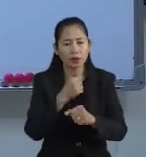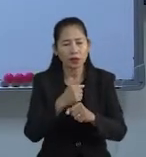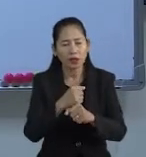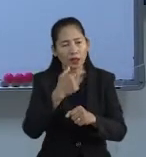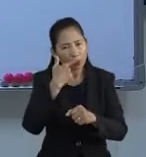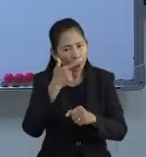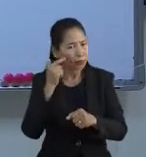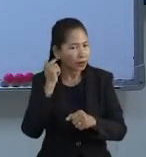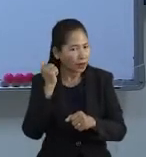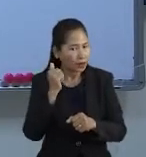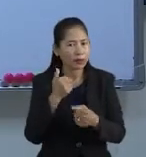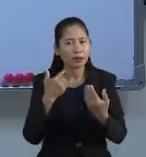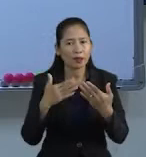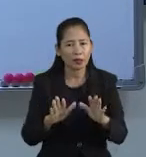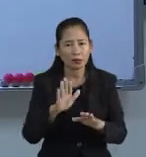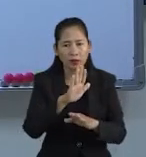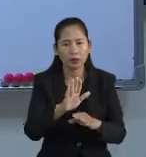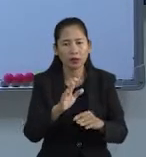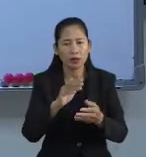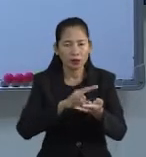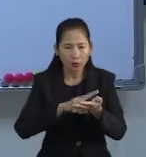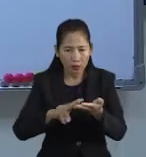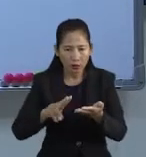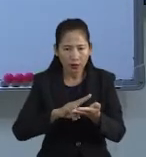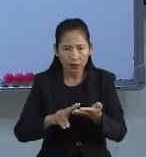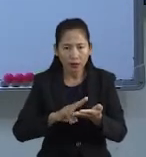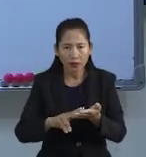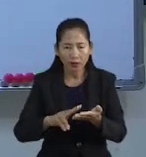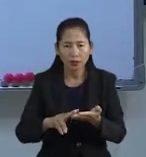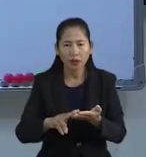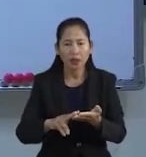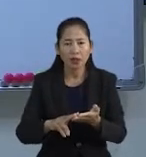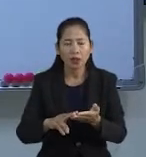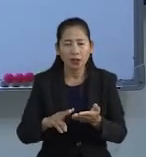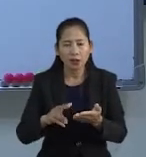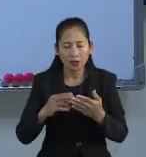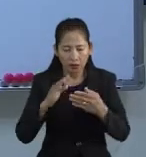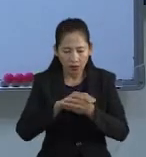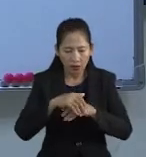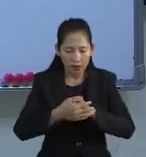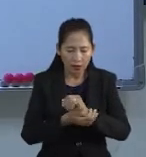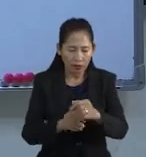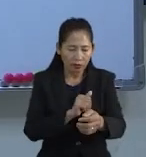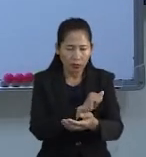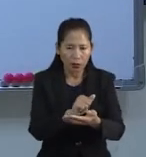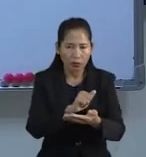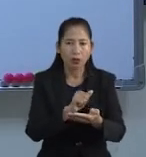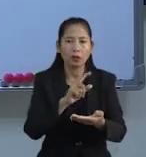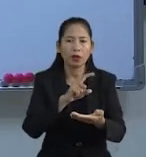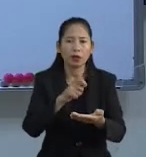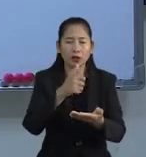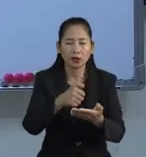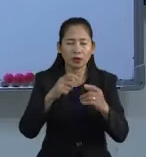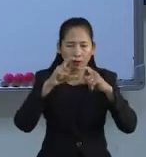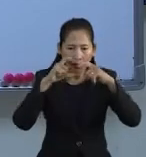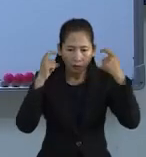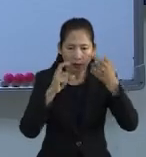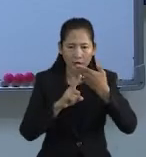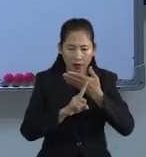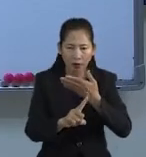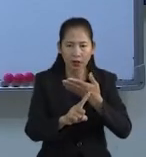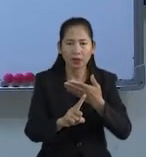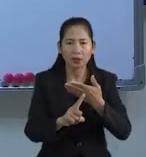phục mà đai phong hay con từ chết phư là mai nè là mai liền tay sờ bù con che bẹ ma nè con